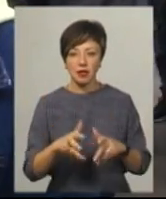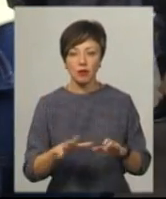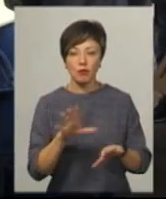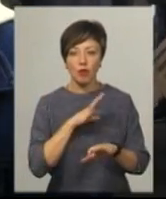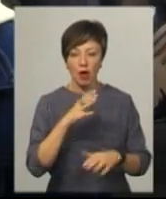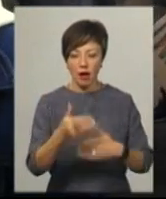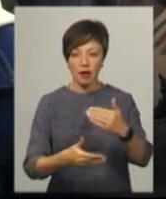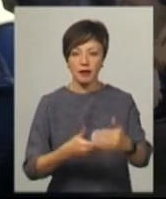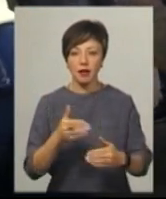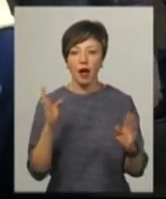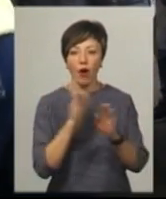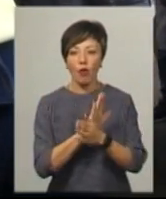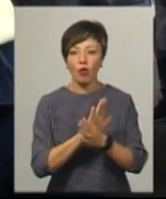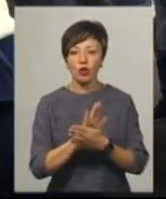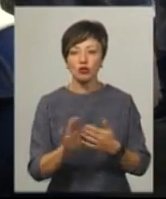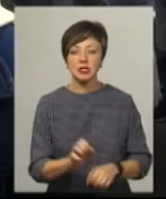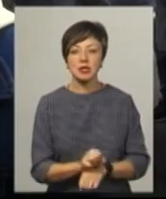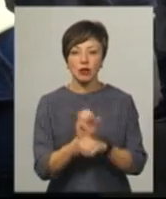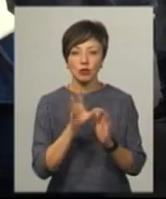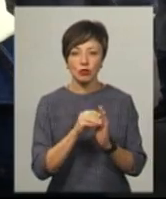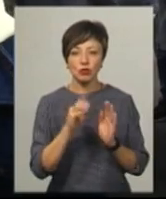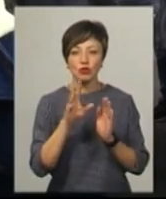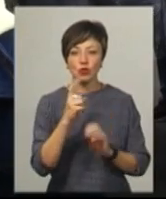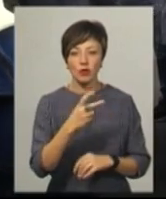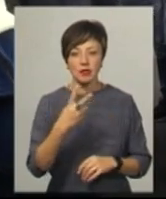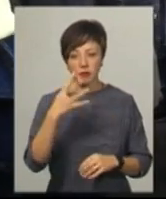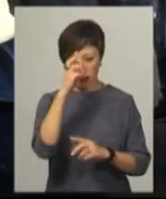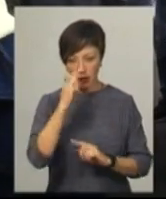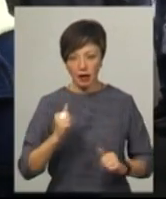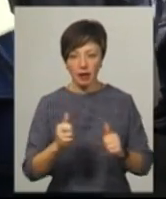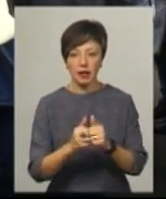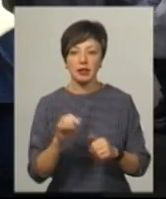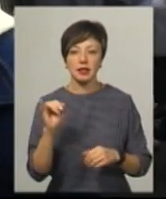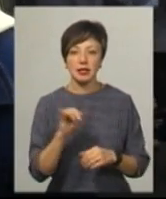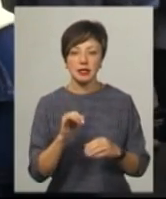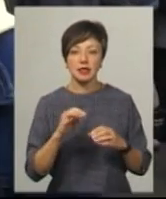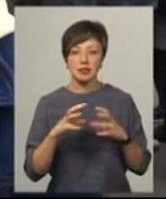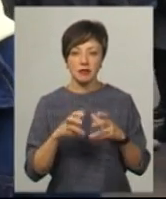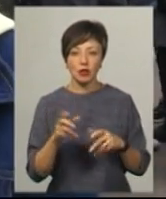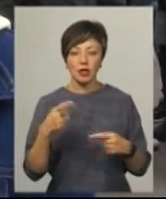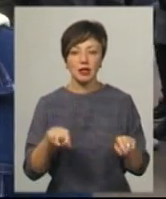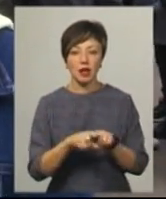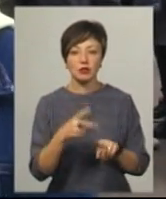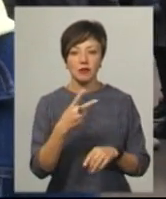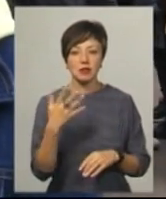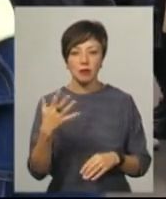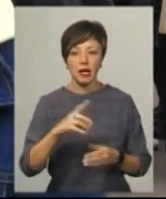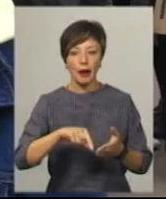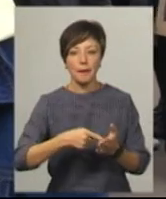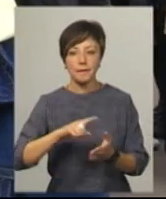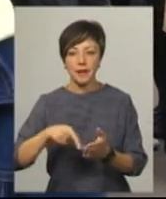хвиля екологічних страйків, до яких долучилося 125 країн зі світу і також 25